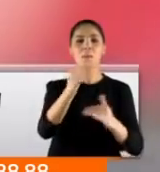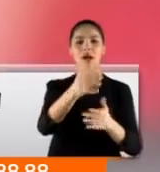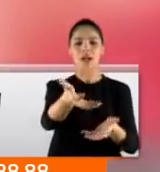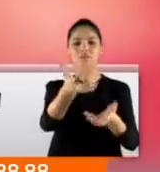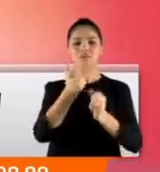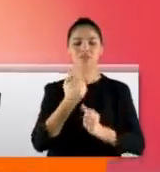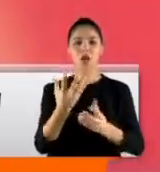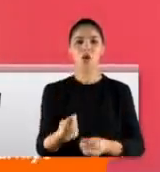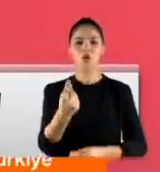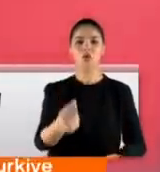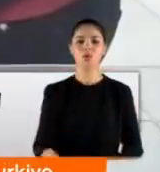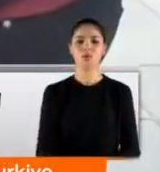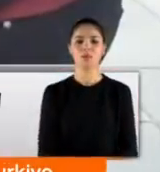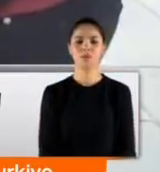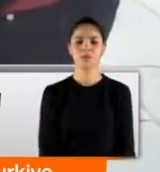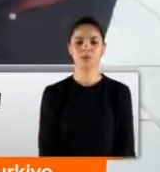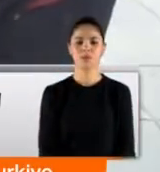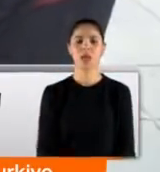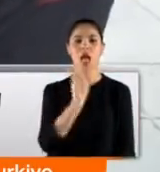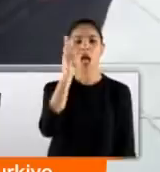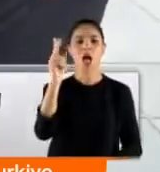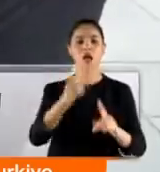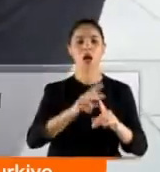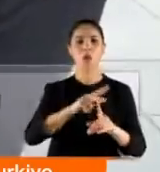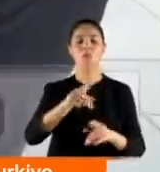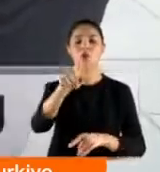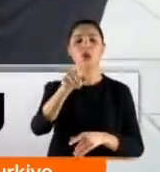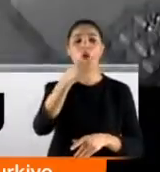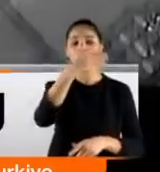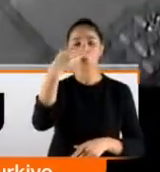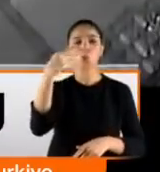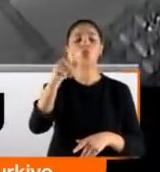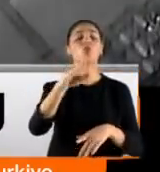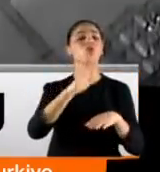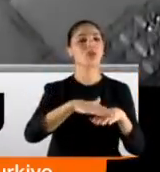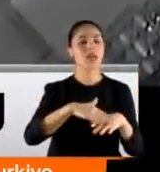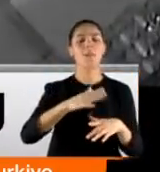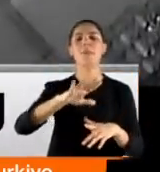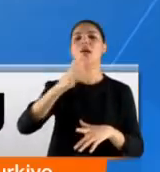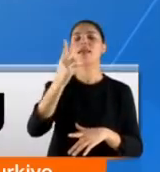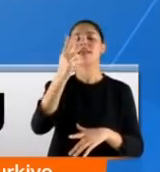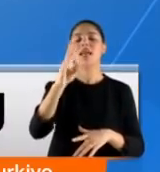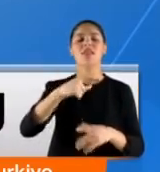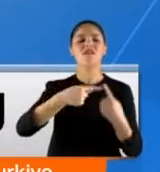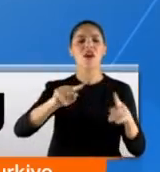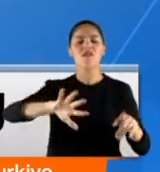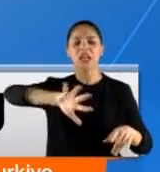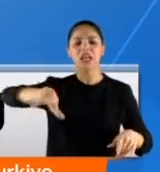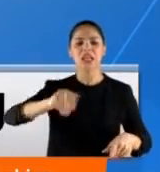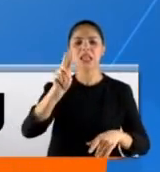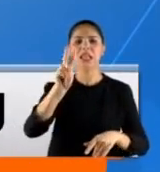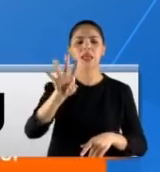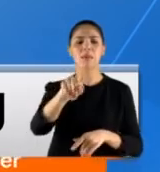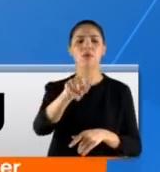çıkarıldı. Yavaş yavaş nefes aldı. Ankara polisi bir süredir uyuşturucu kullanmak ve 7 ayrı hırsızlık suçundan aranan 24 yaşındaki